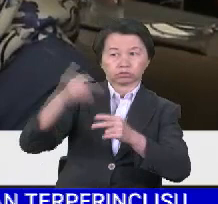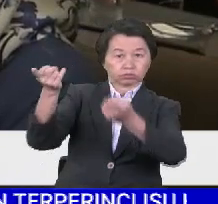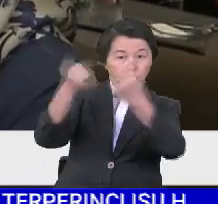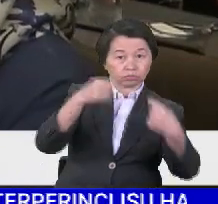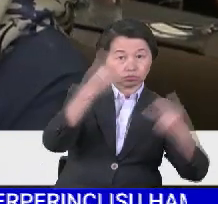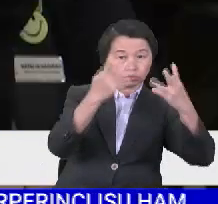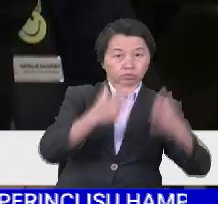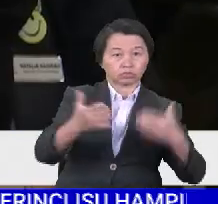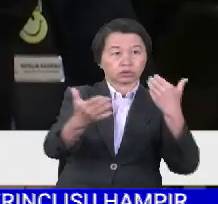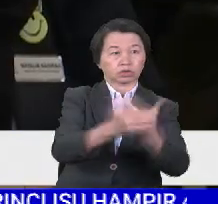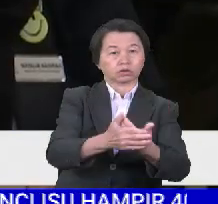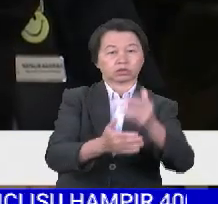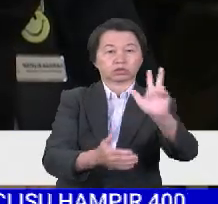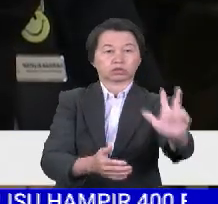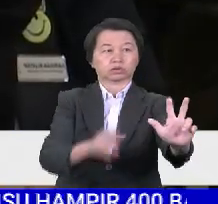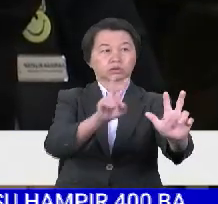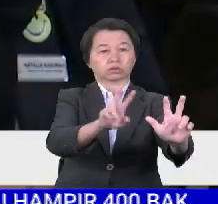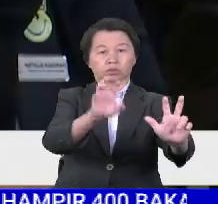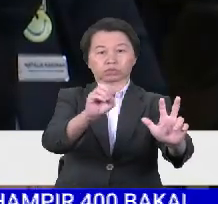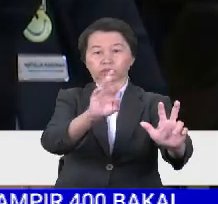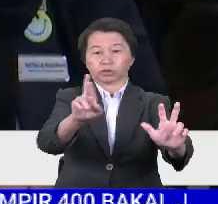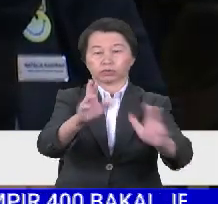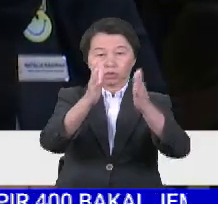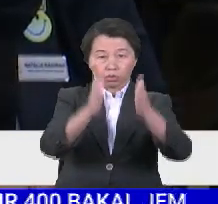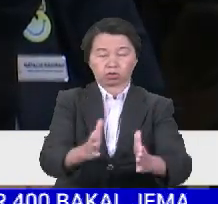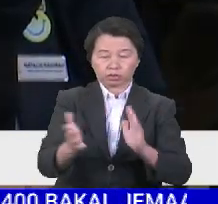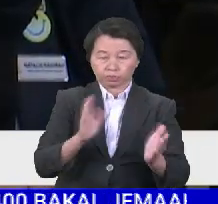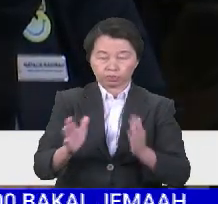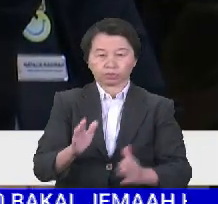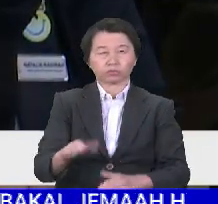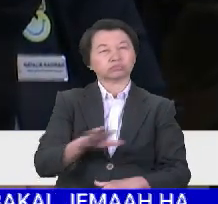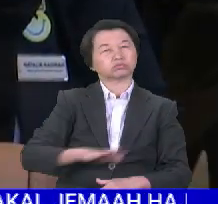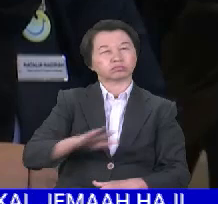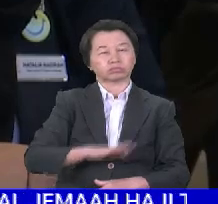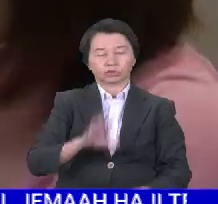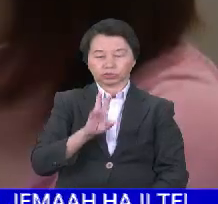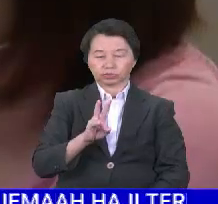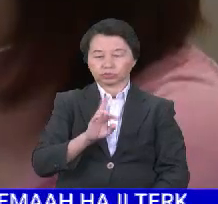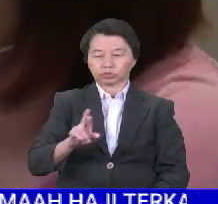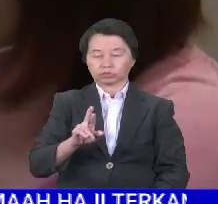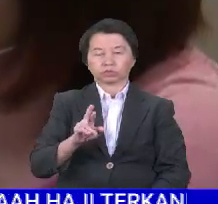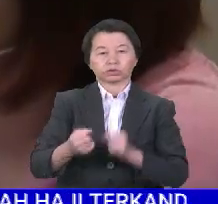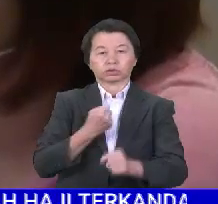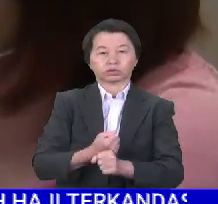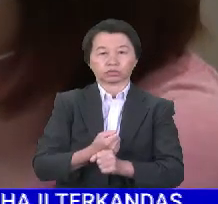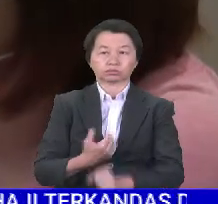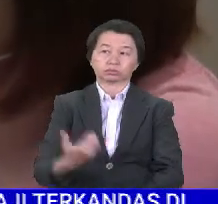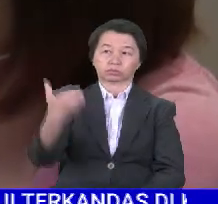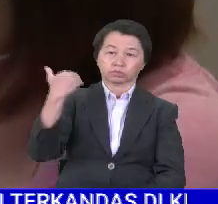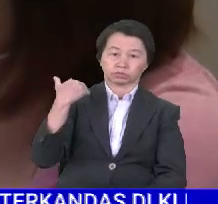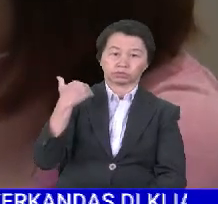pelancong menghampiri 320,000 orang berbanding hanya sekitar 7,000 pengunjung pada tahun